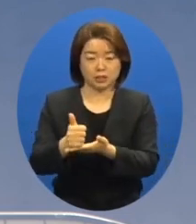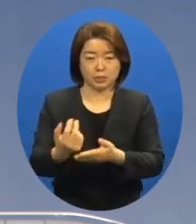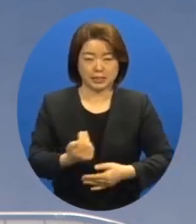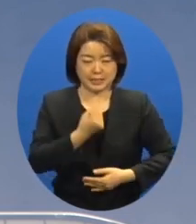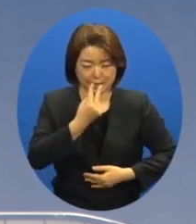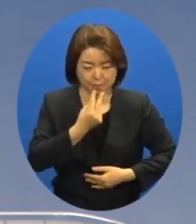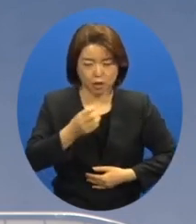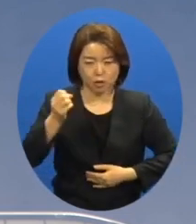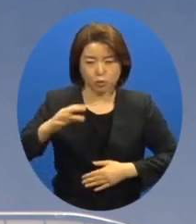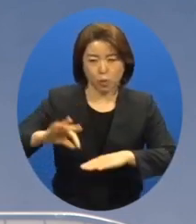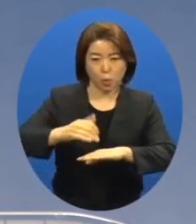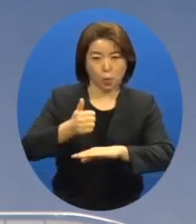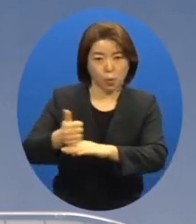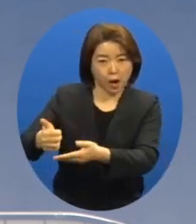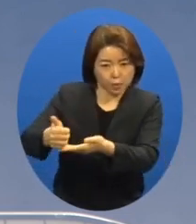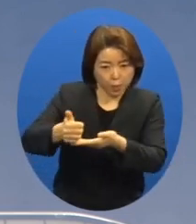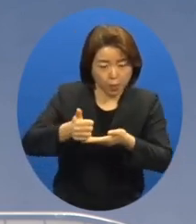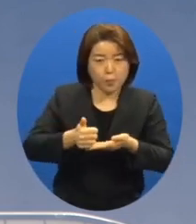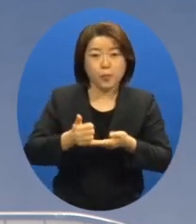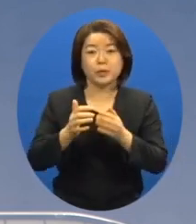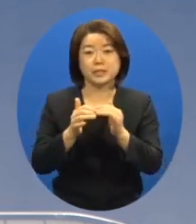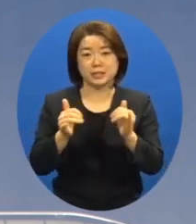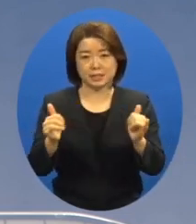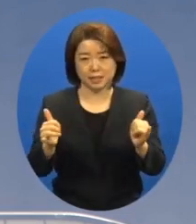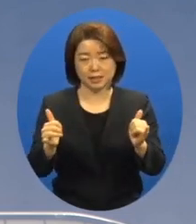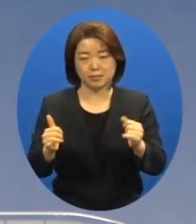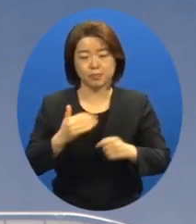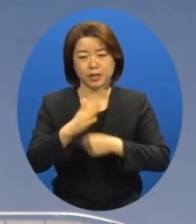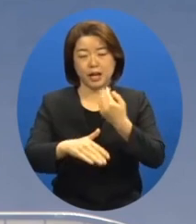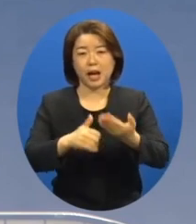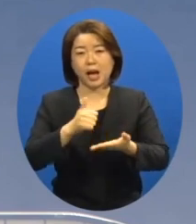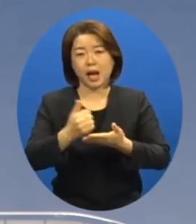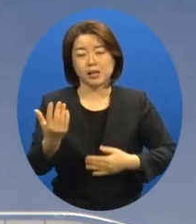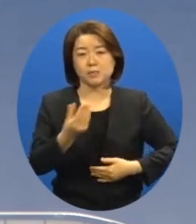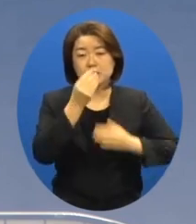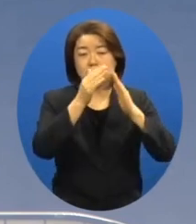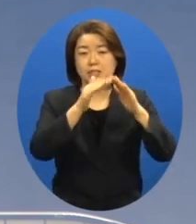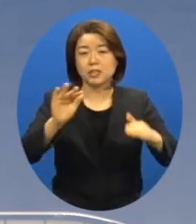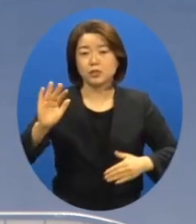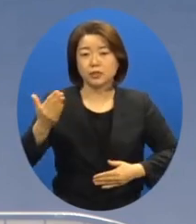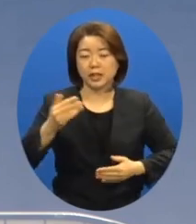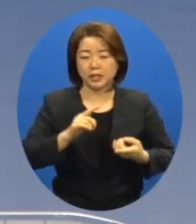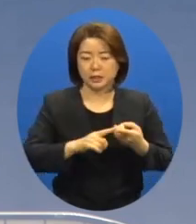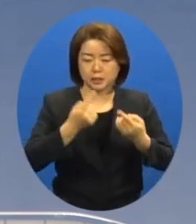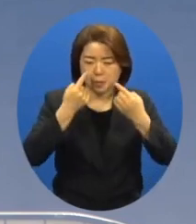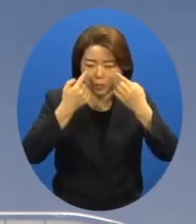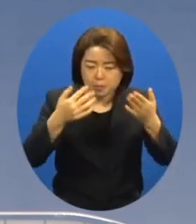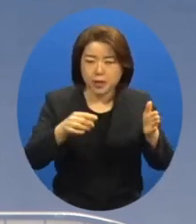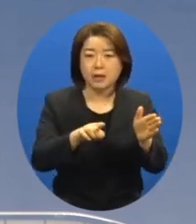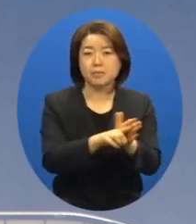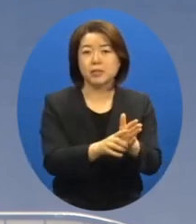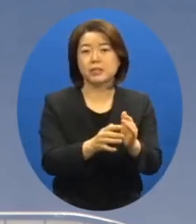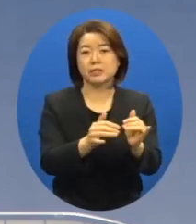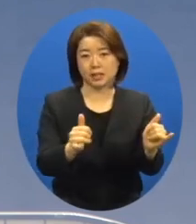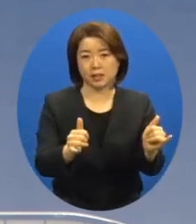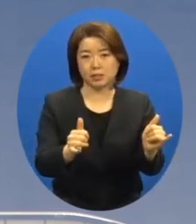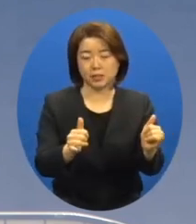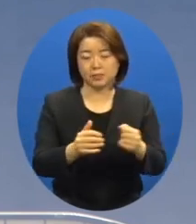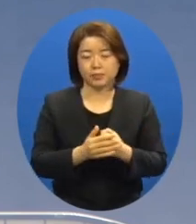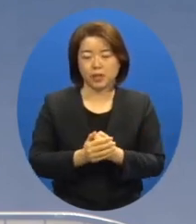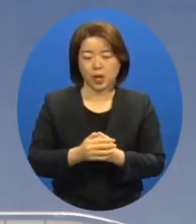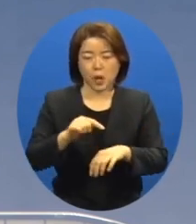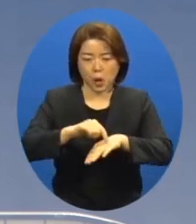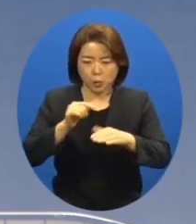왕으로 모신 사람, 하나님의 성전됨이 분명하다고 믿는 성도들은 동일하게